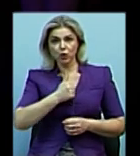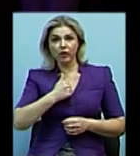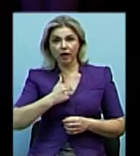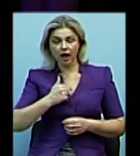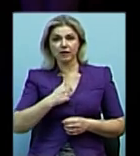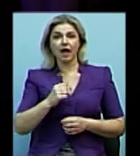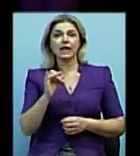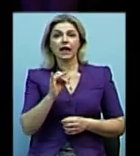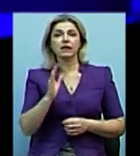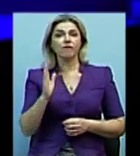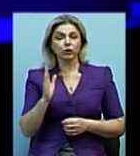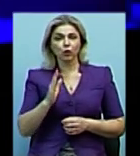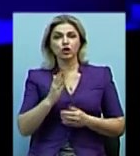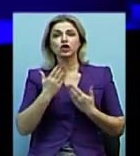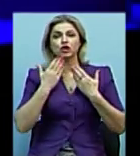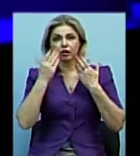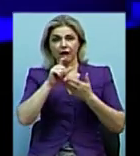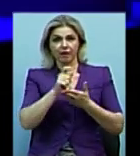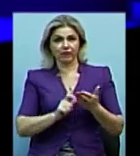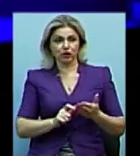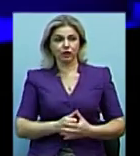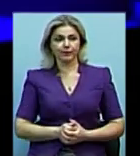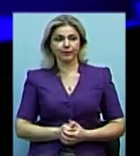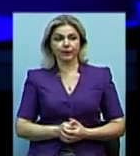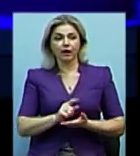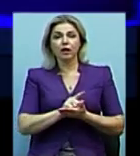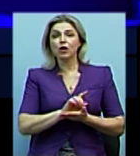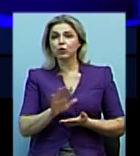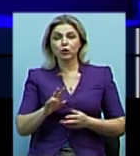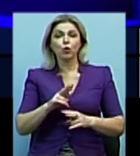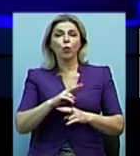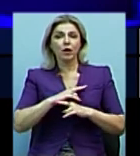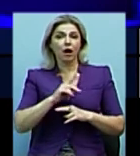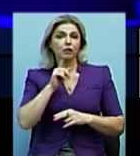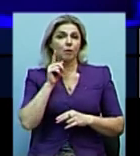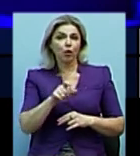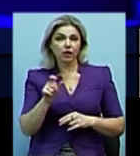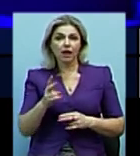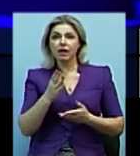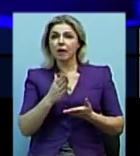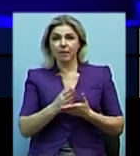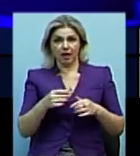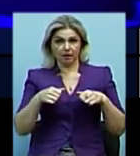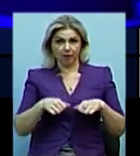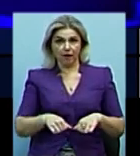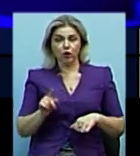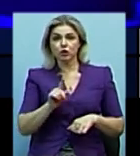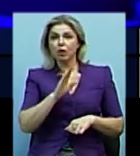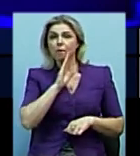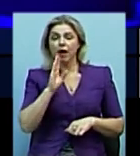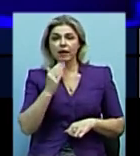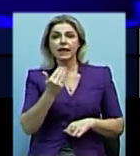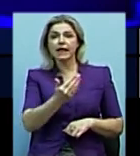Алдошина, прочитала вірш. Не повинні вмирати молоді, не вміють на це право. Щоб матері їх